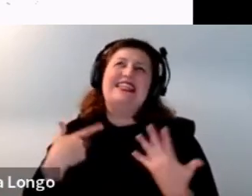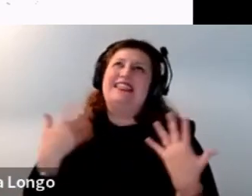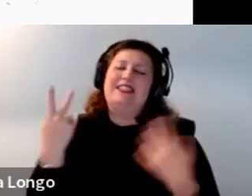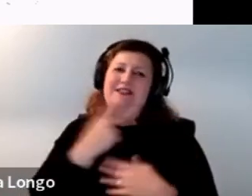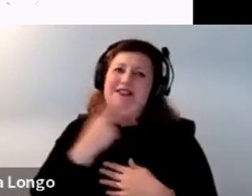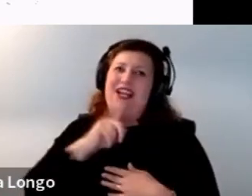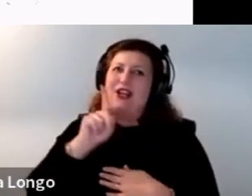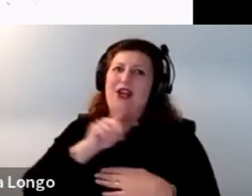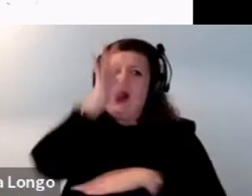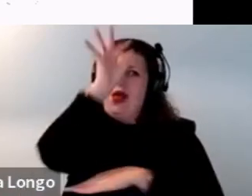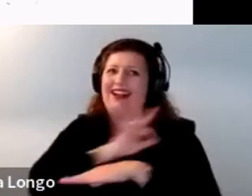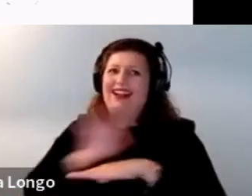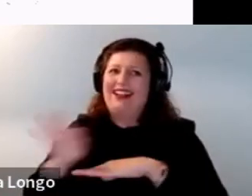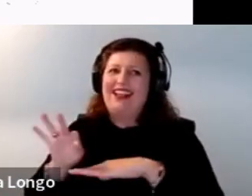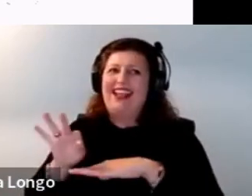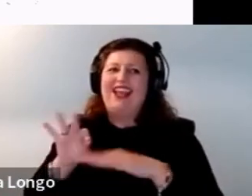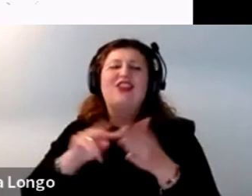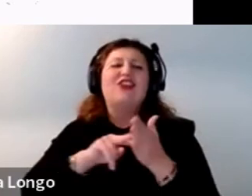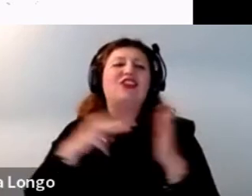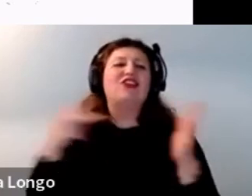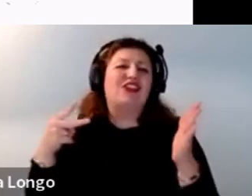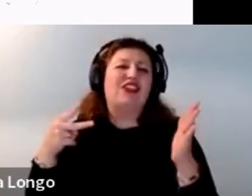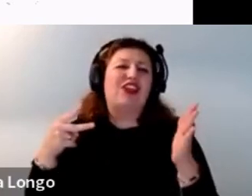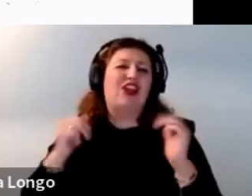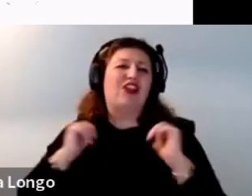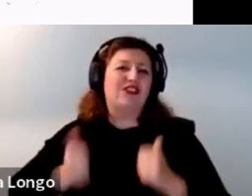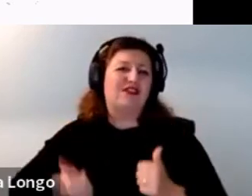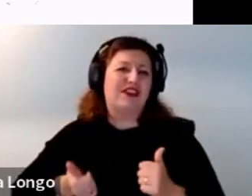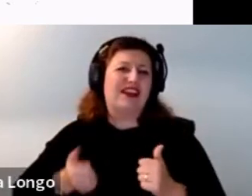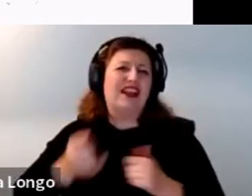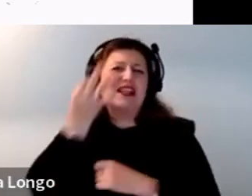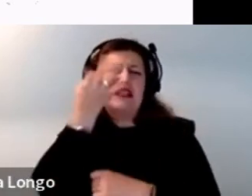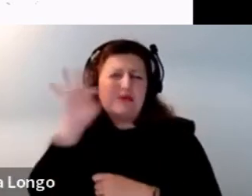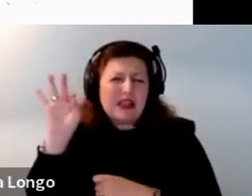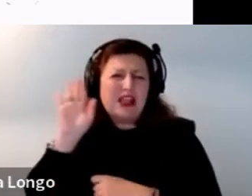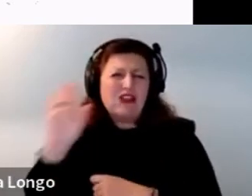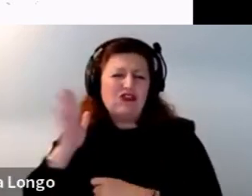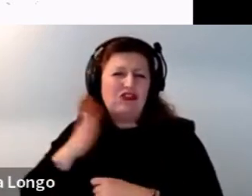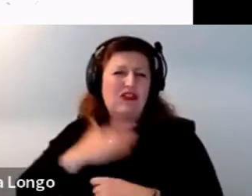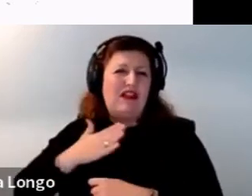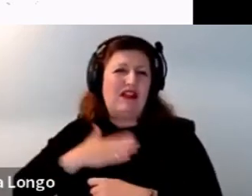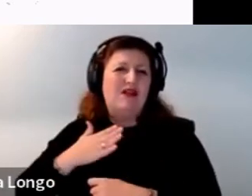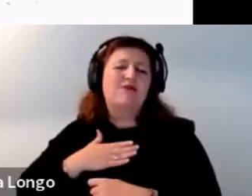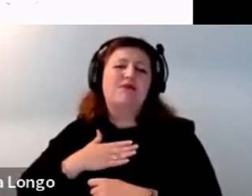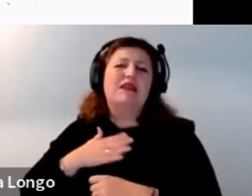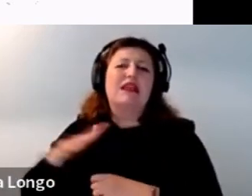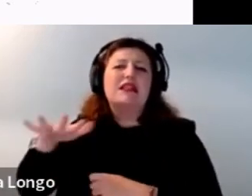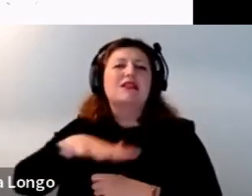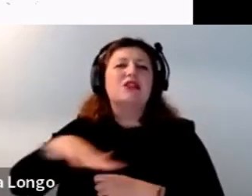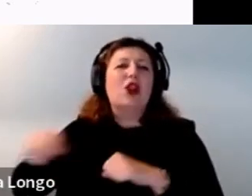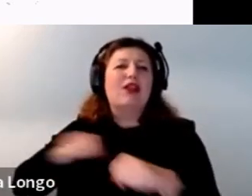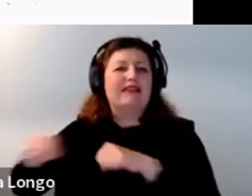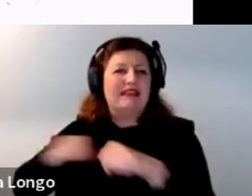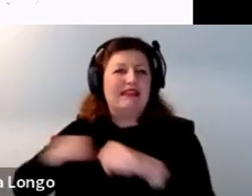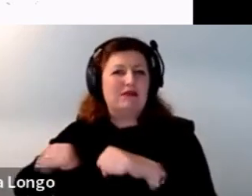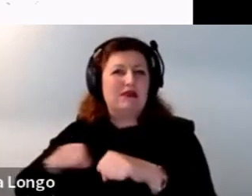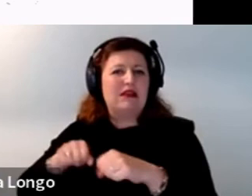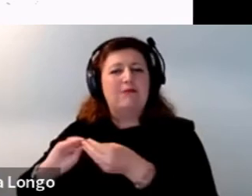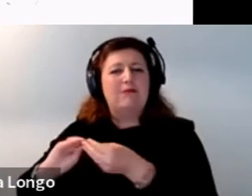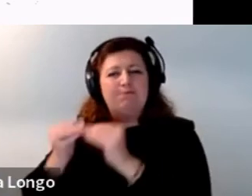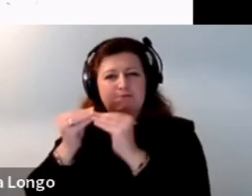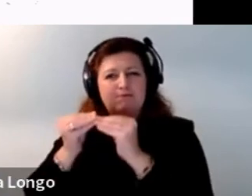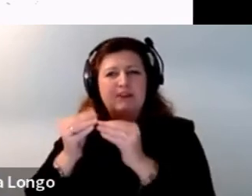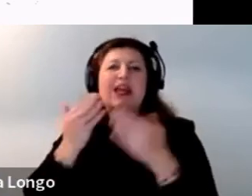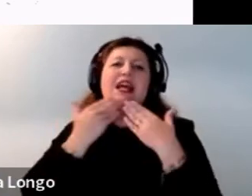un ingegnere civile specializzata in costruzioni in zona sismica. Anche grazie ad